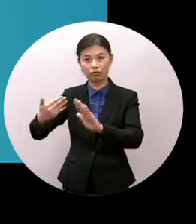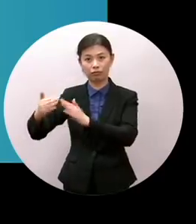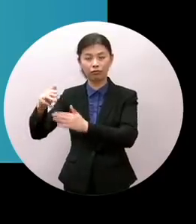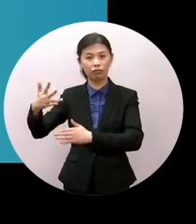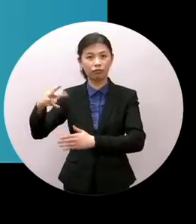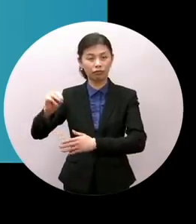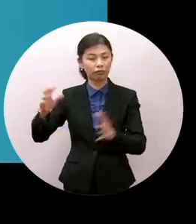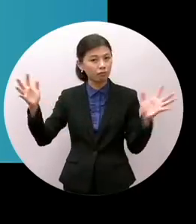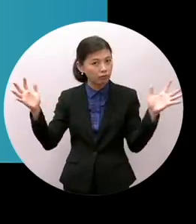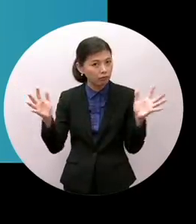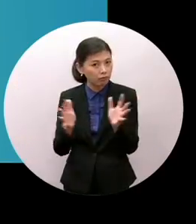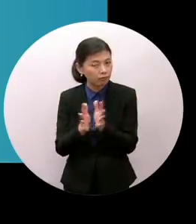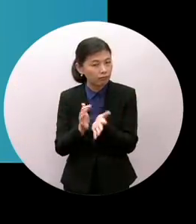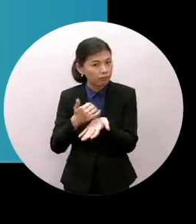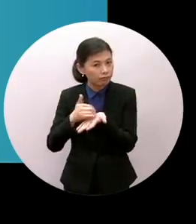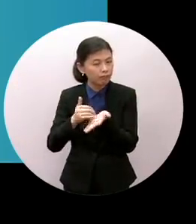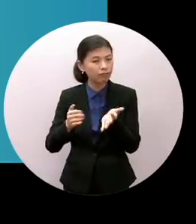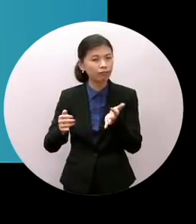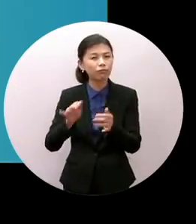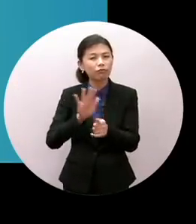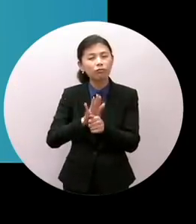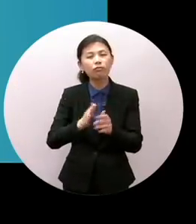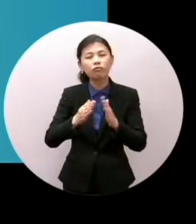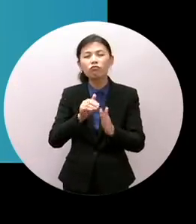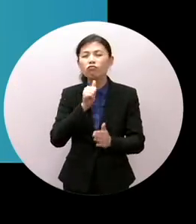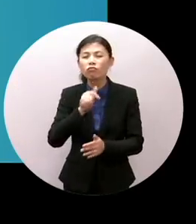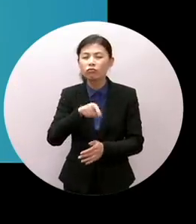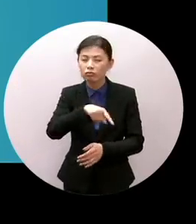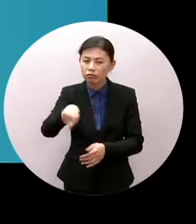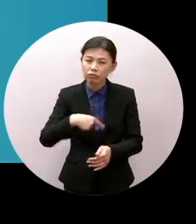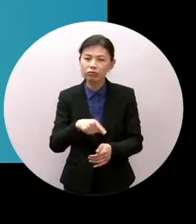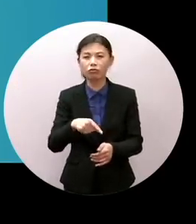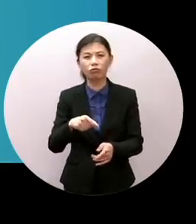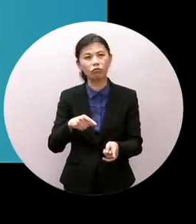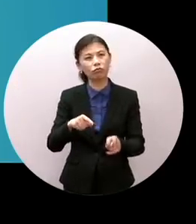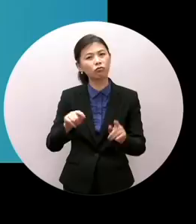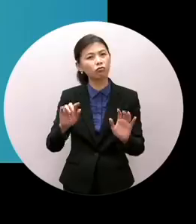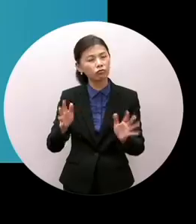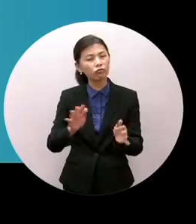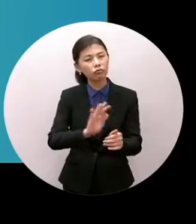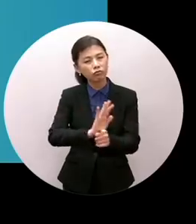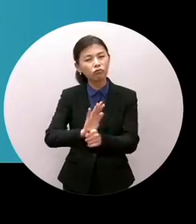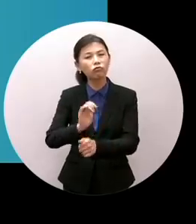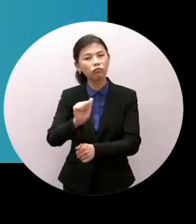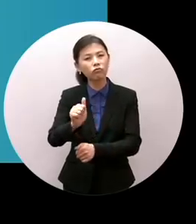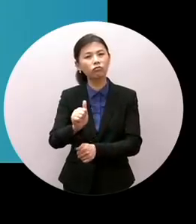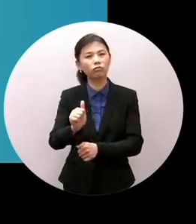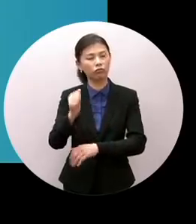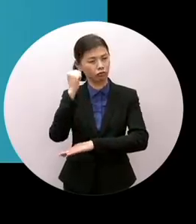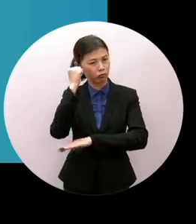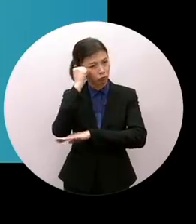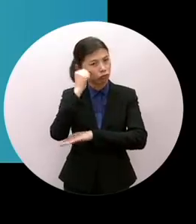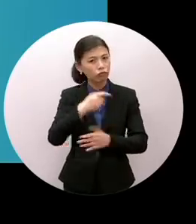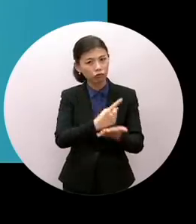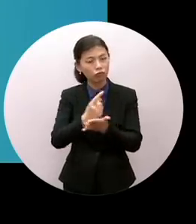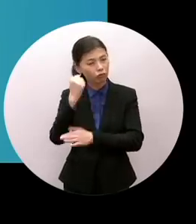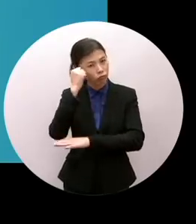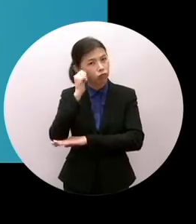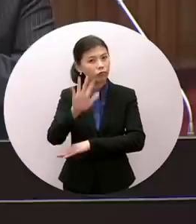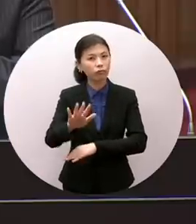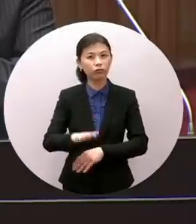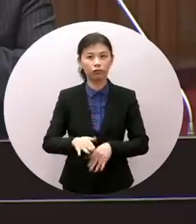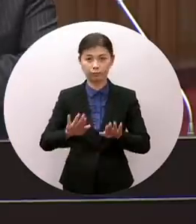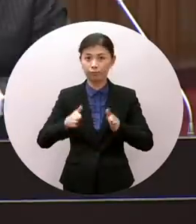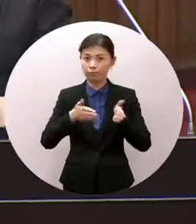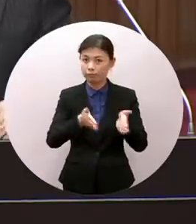来我们可以经济上弱势予以照顾，完成所谓的居住正义的目标，是不是现在